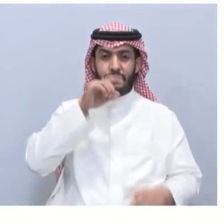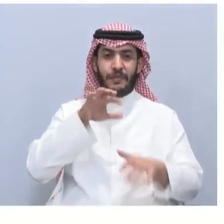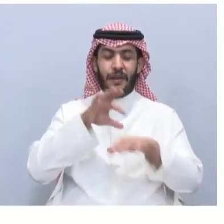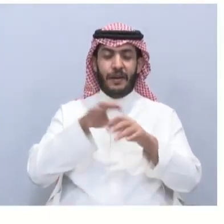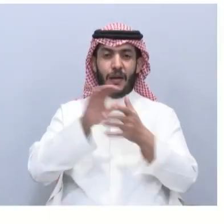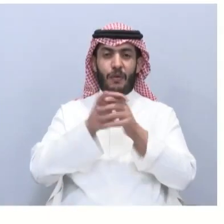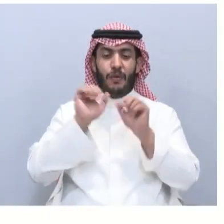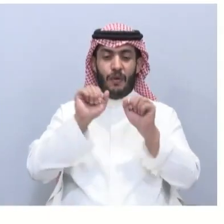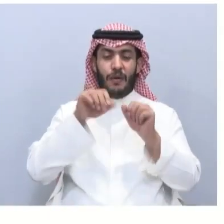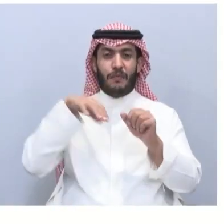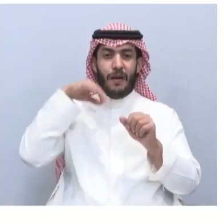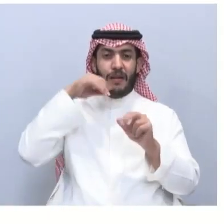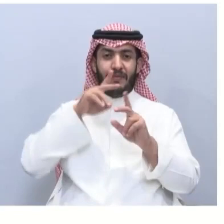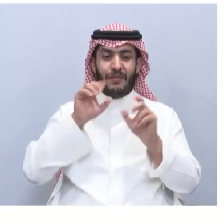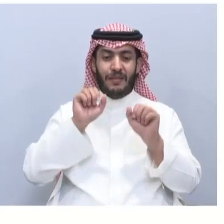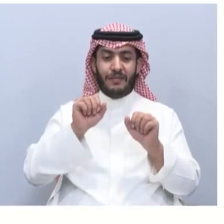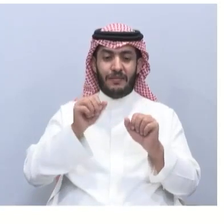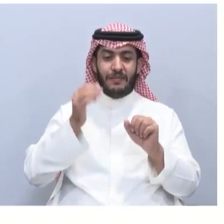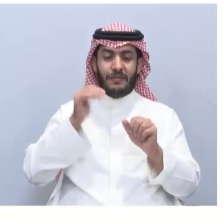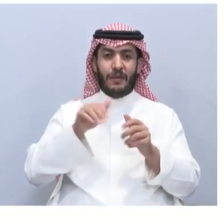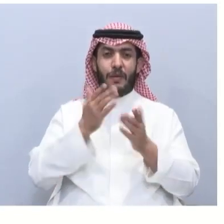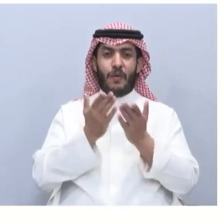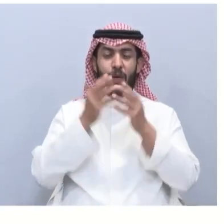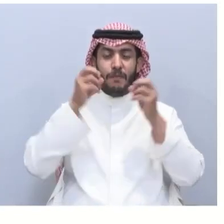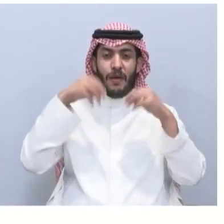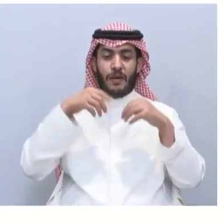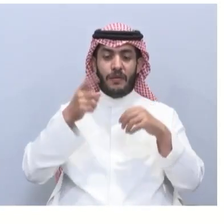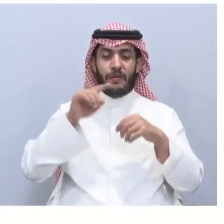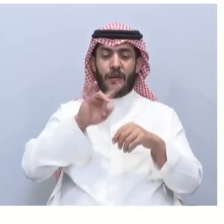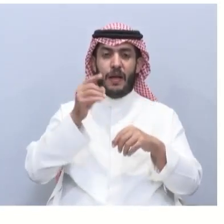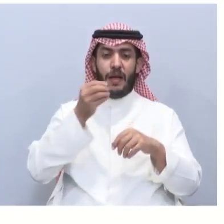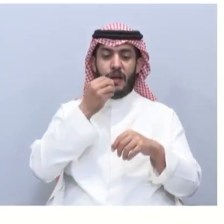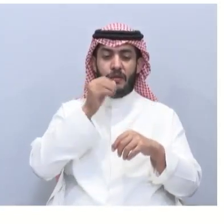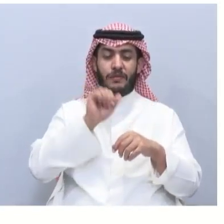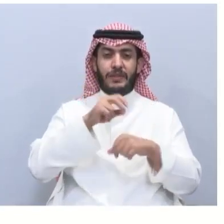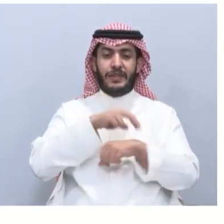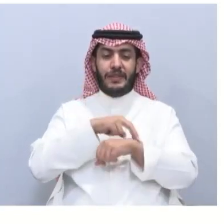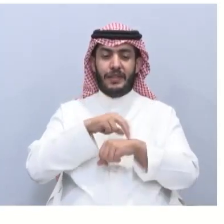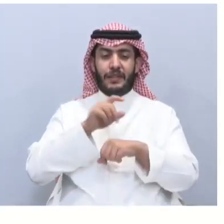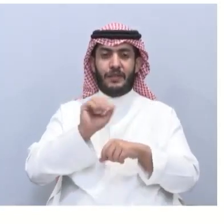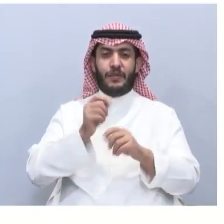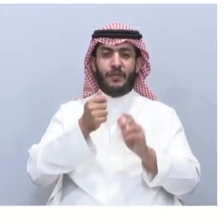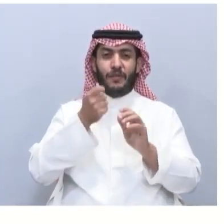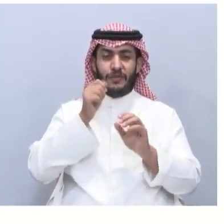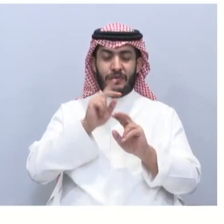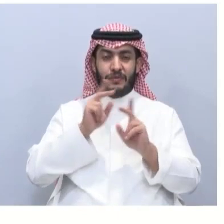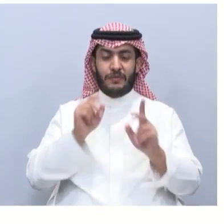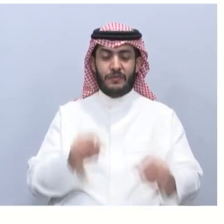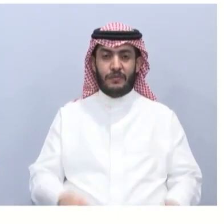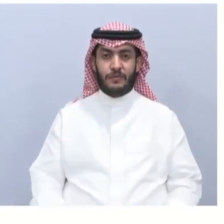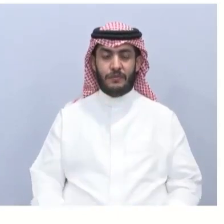يرفق باصحاب بهيمه الانعام كان يدعو لهم بالبركه لا ياكلوا صلى الله عليه وسلم من الزكاه او